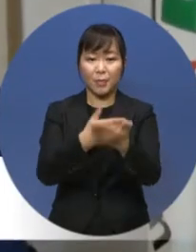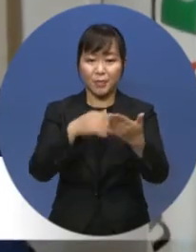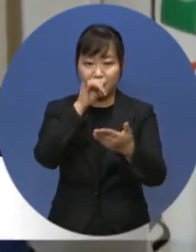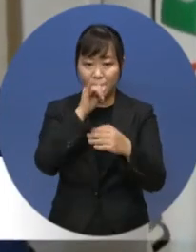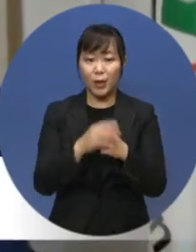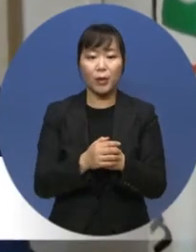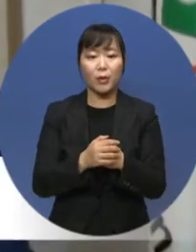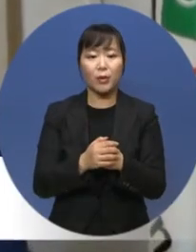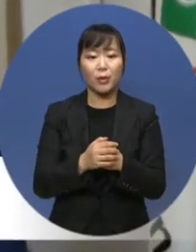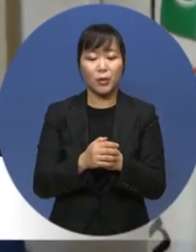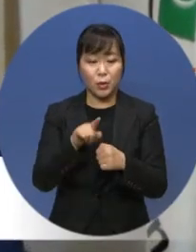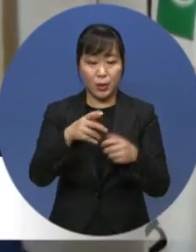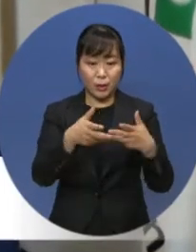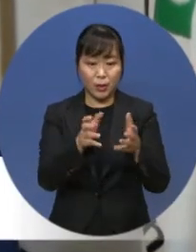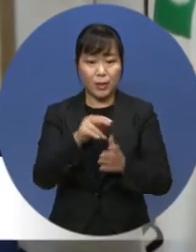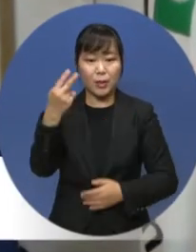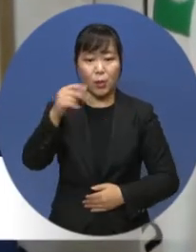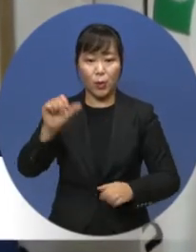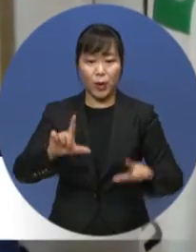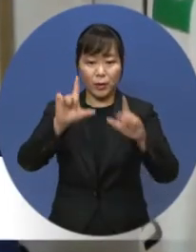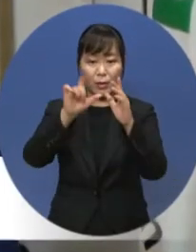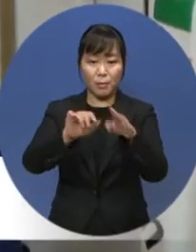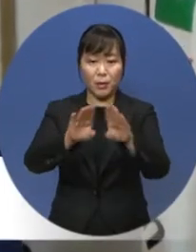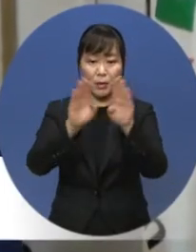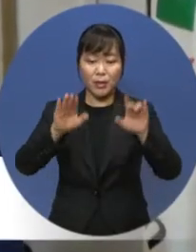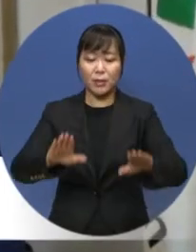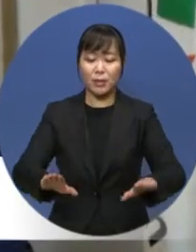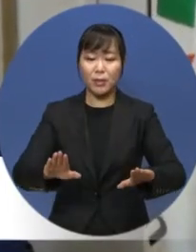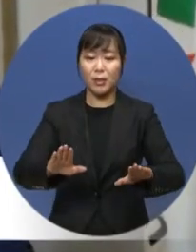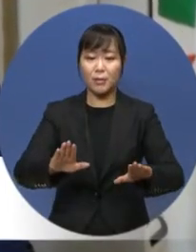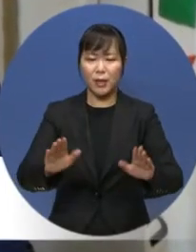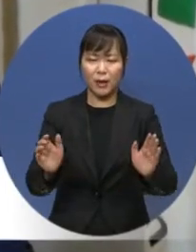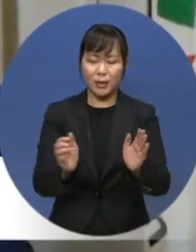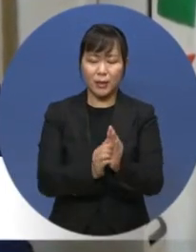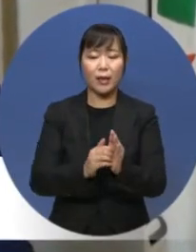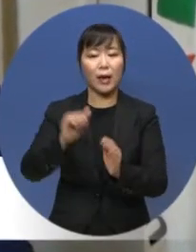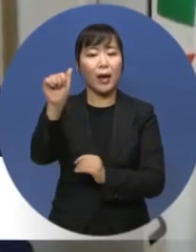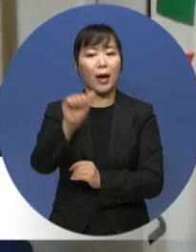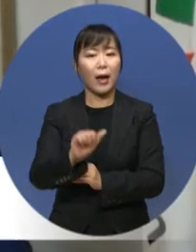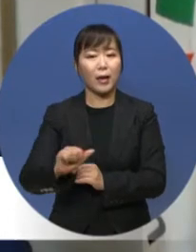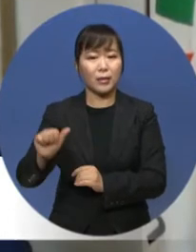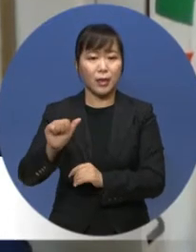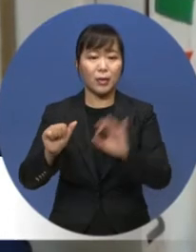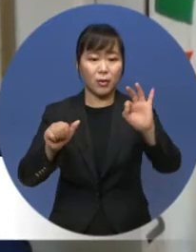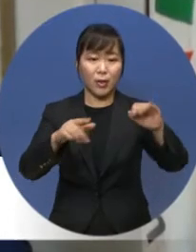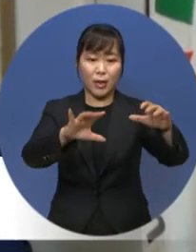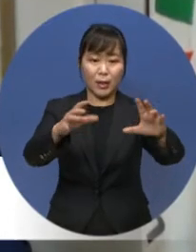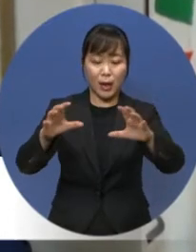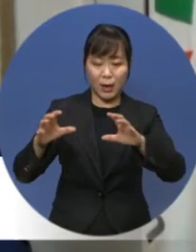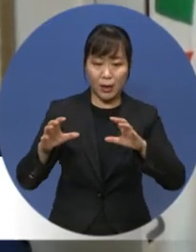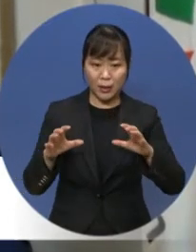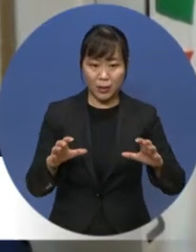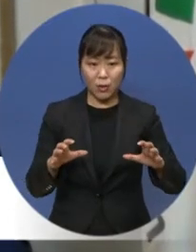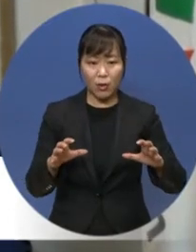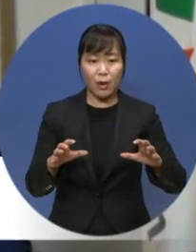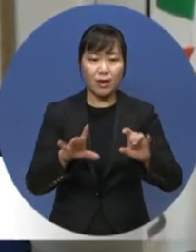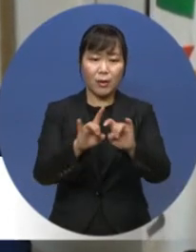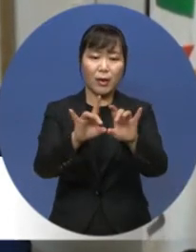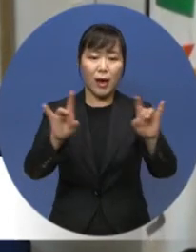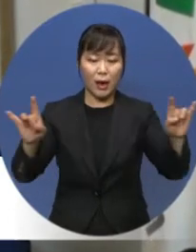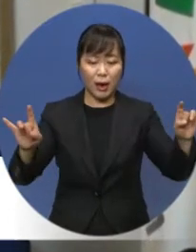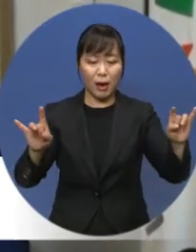사랑 나눔은 2005년도에 발족돼서 지금까지 아시아 10개 나라에서